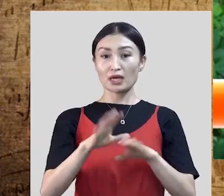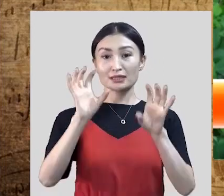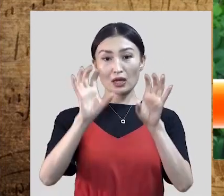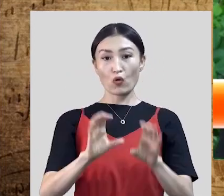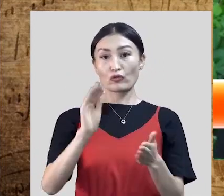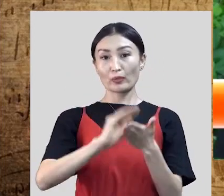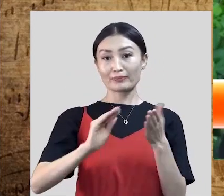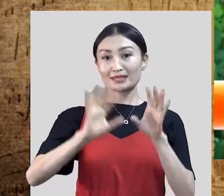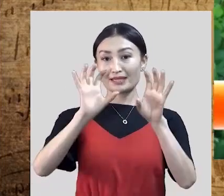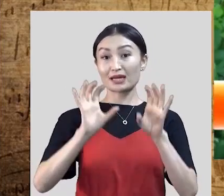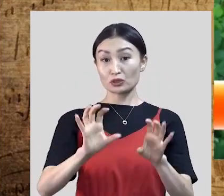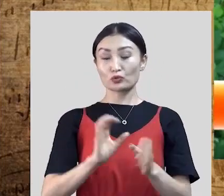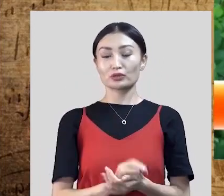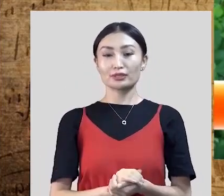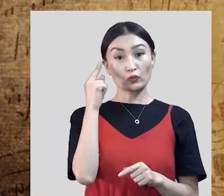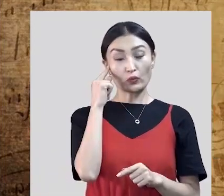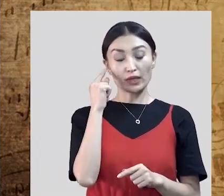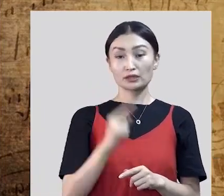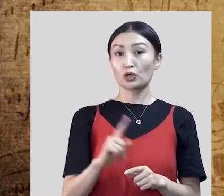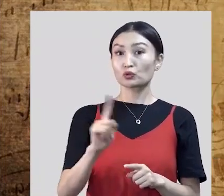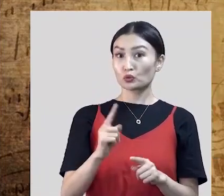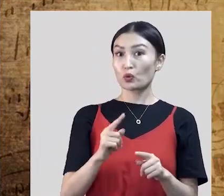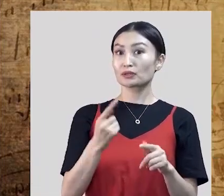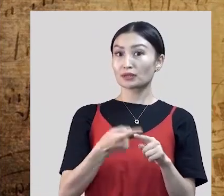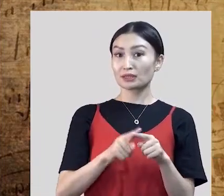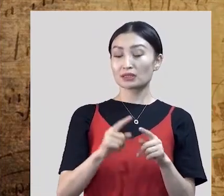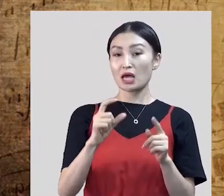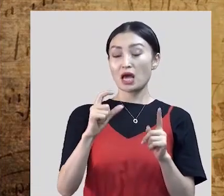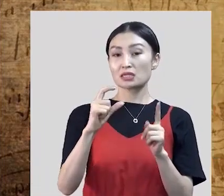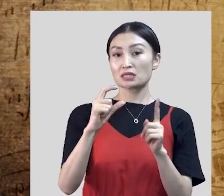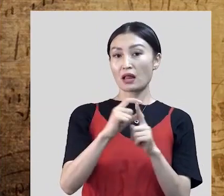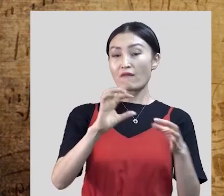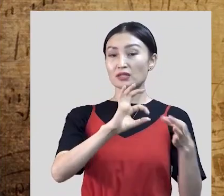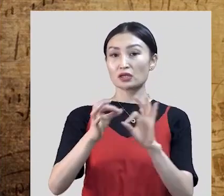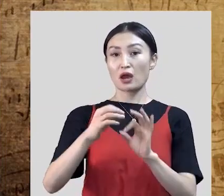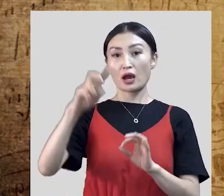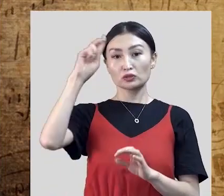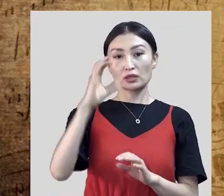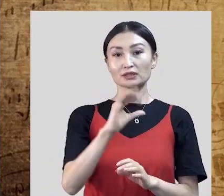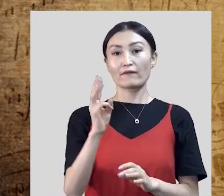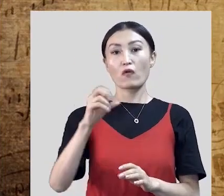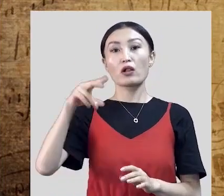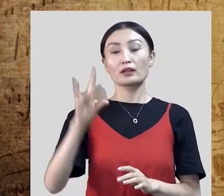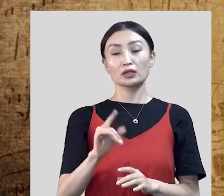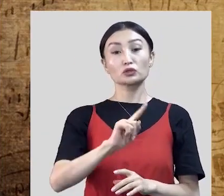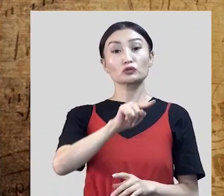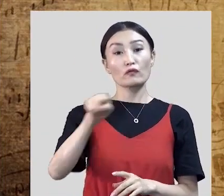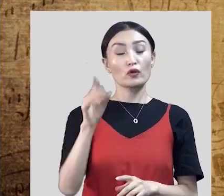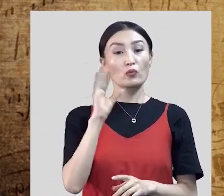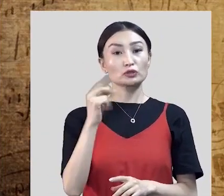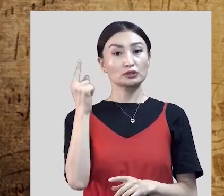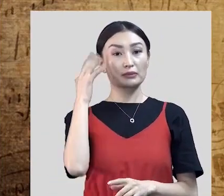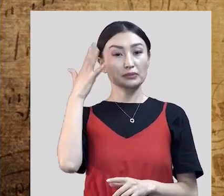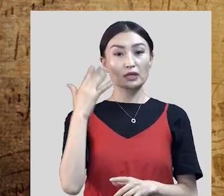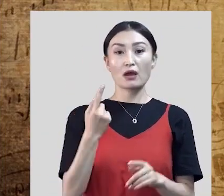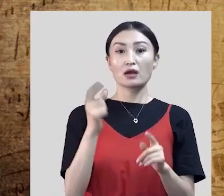прописанные в Конституции. Как вы думаете, что значит словосочетание «государственные символы»? Что вы представляете, слыша